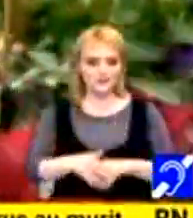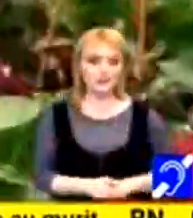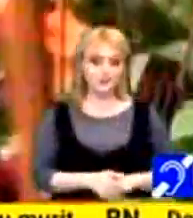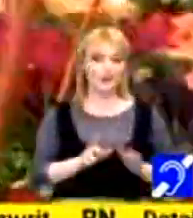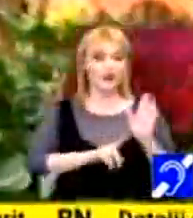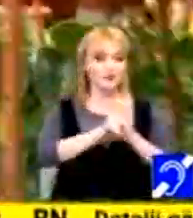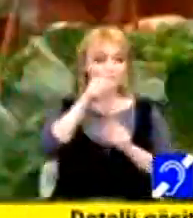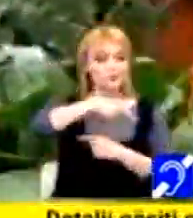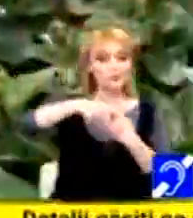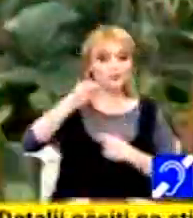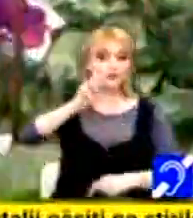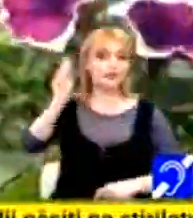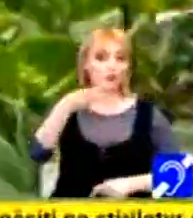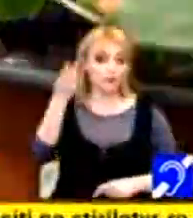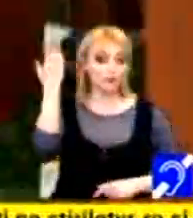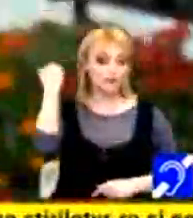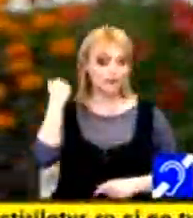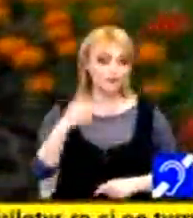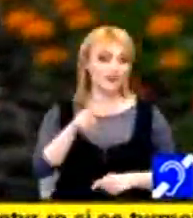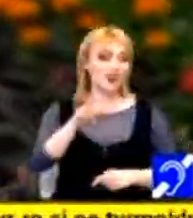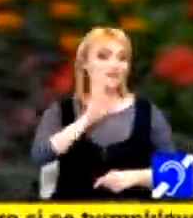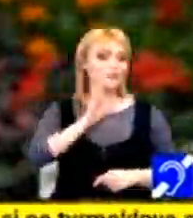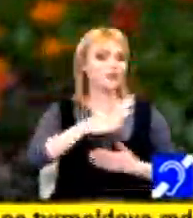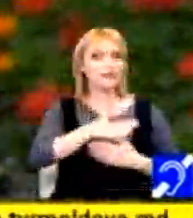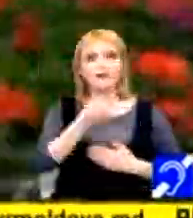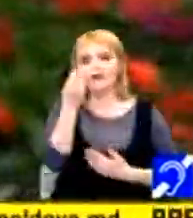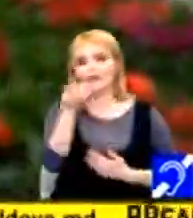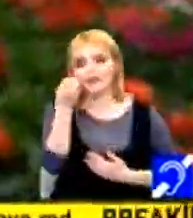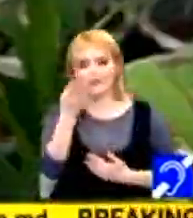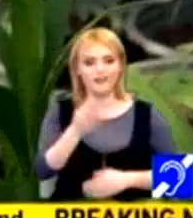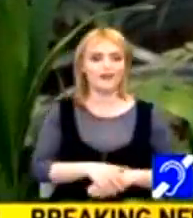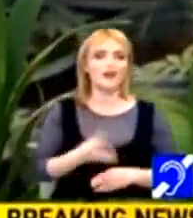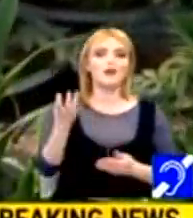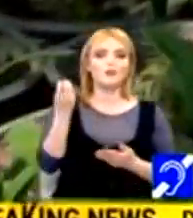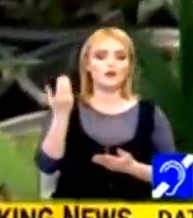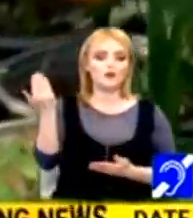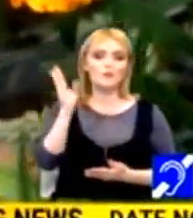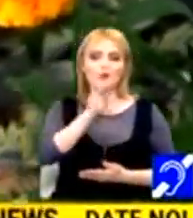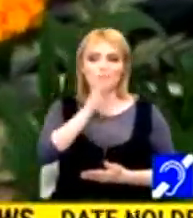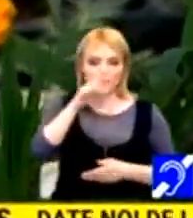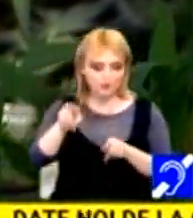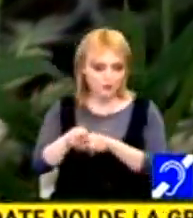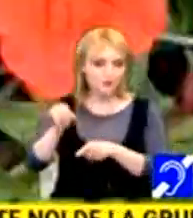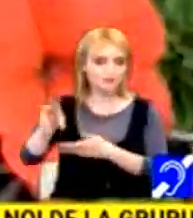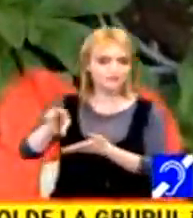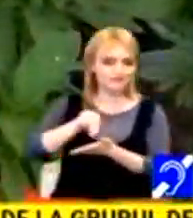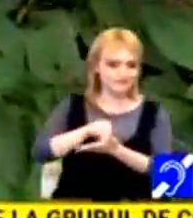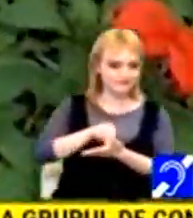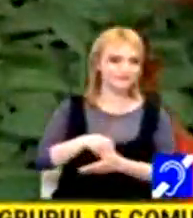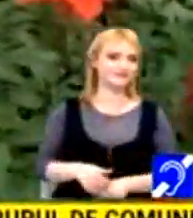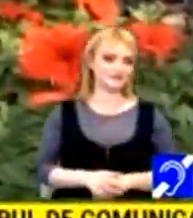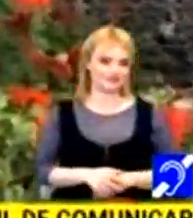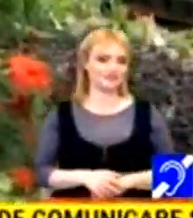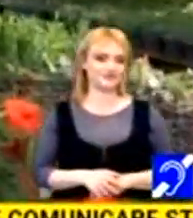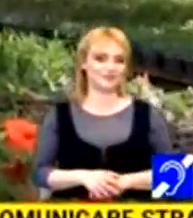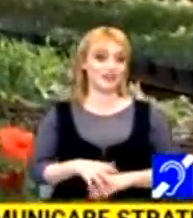mica afacere în urmă cu 2 ani. Imboldul a fost pasiunea Anei pentru flori, dar și exemplul părinților care au și ei o seră. Treptat și Ion a prins firul